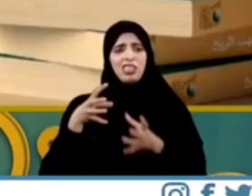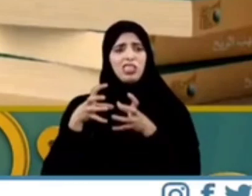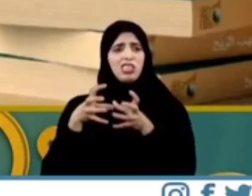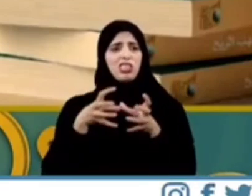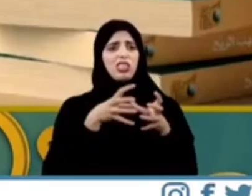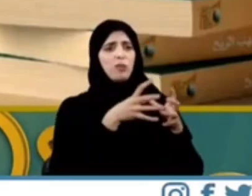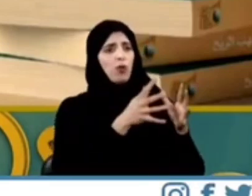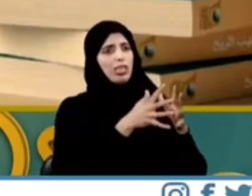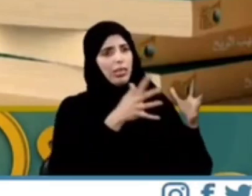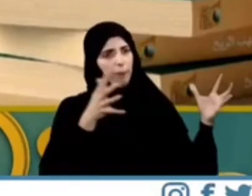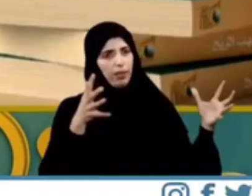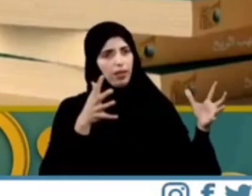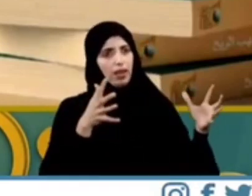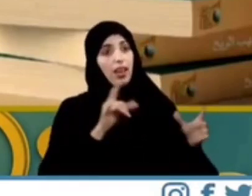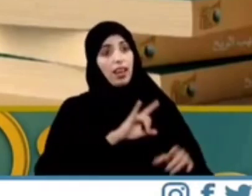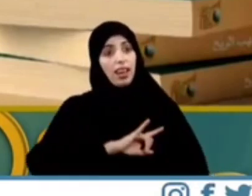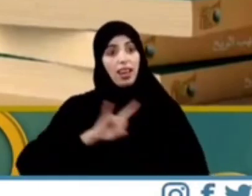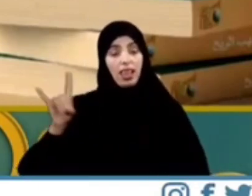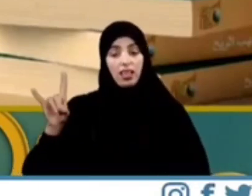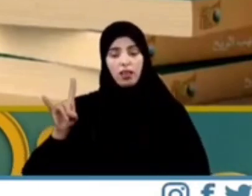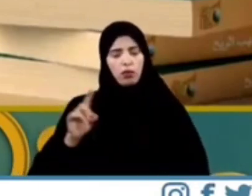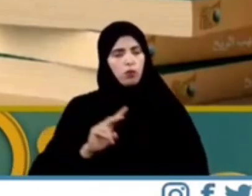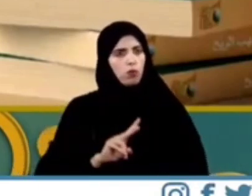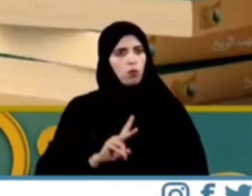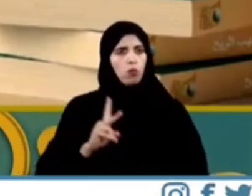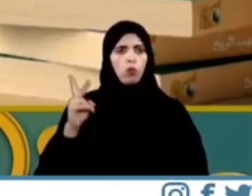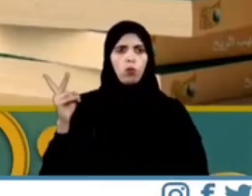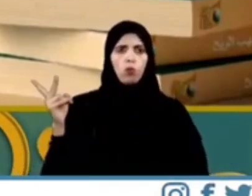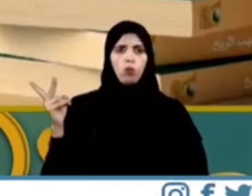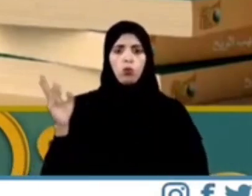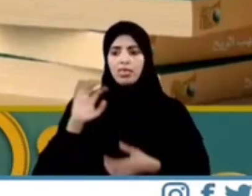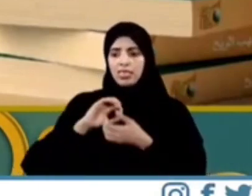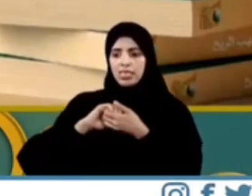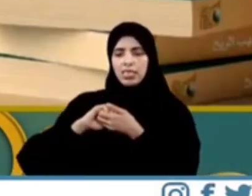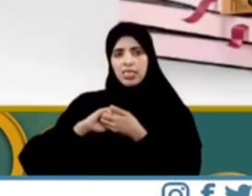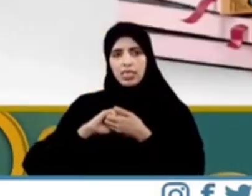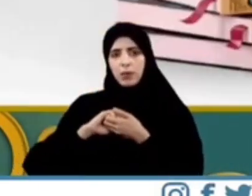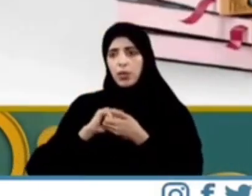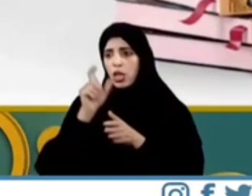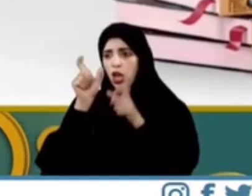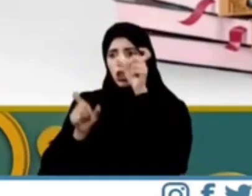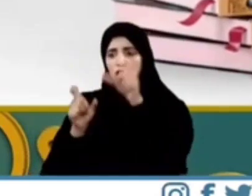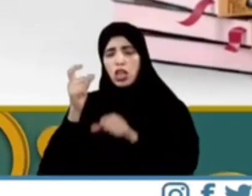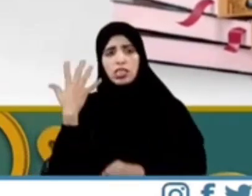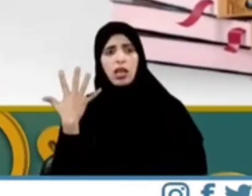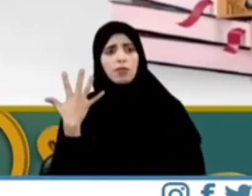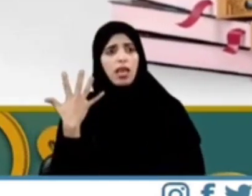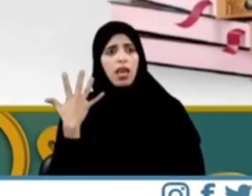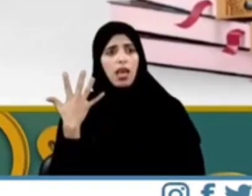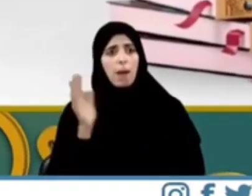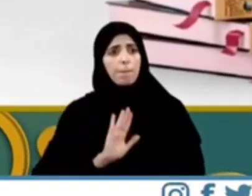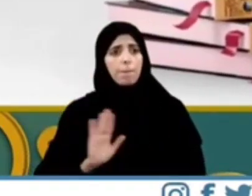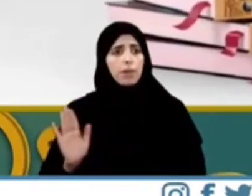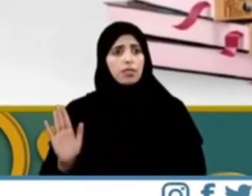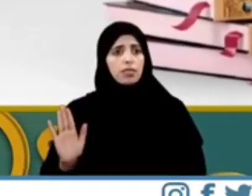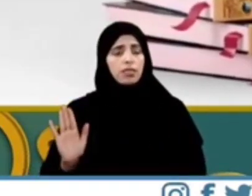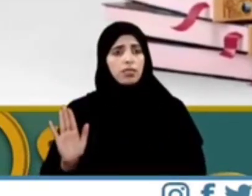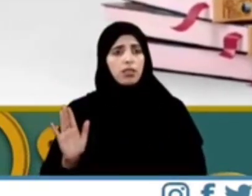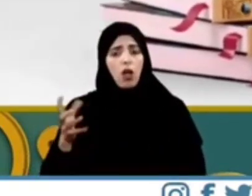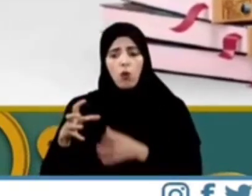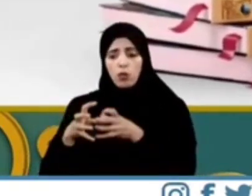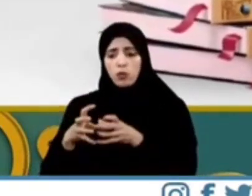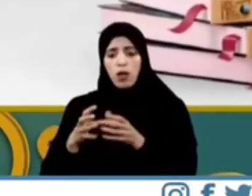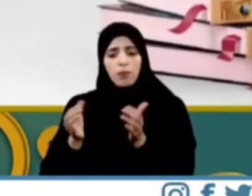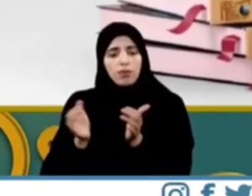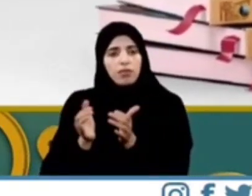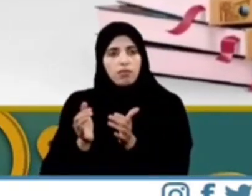هي مجموعات كبيرة. نعم. ولكن يعتبر غريب لدى أصحاب من 5 أشخاص ولا يعني مجموعة